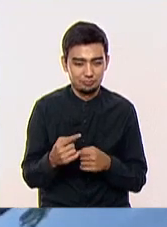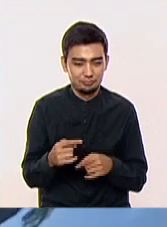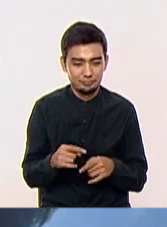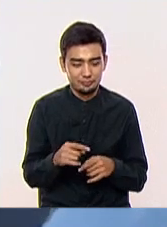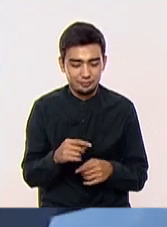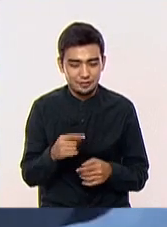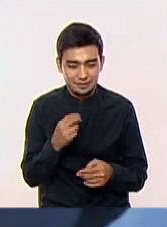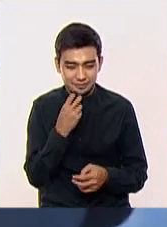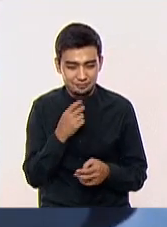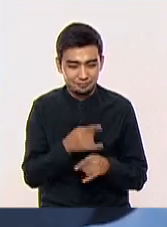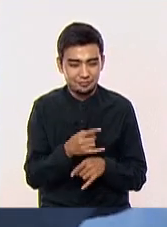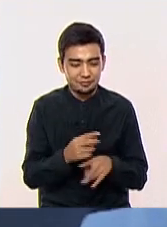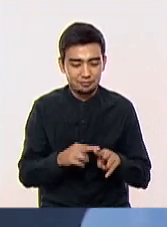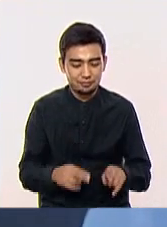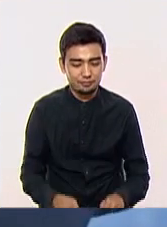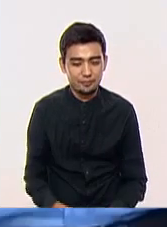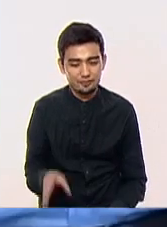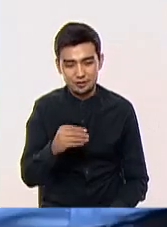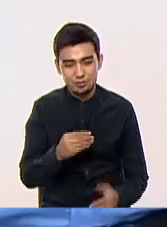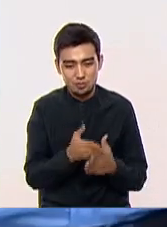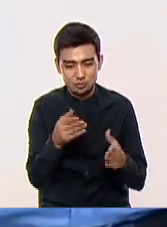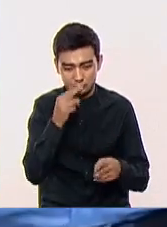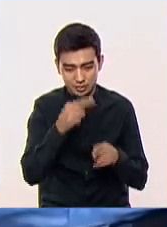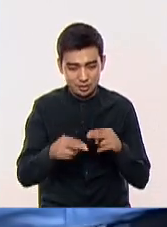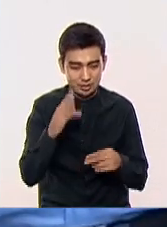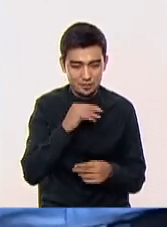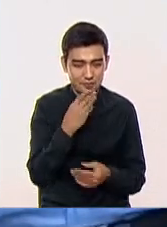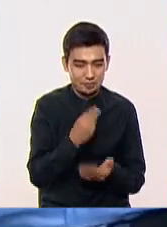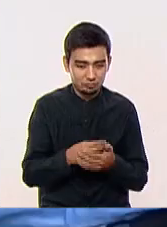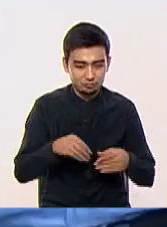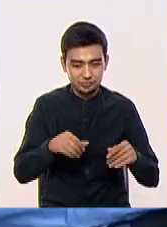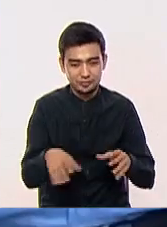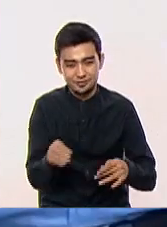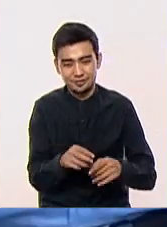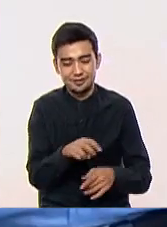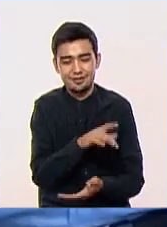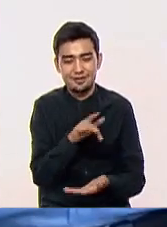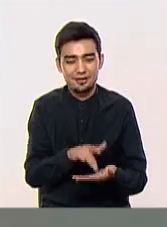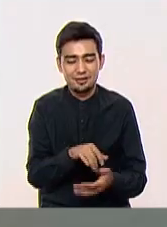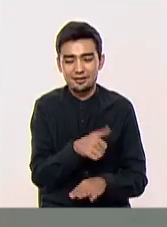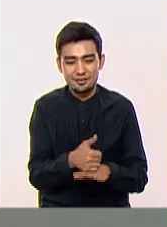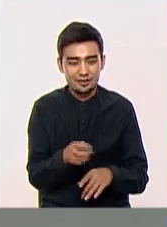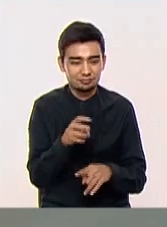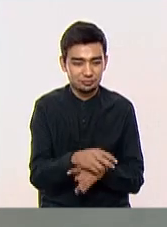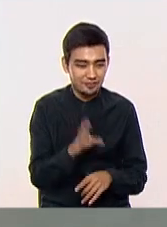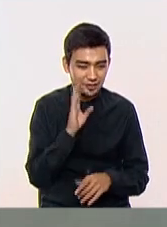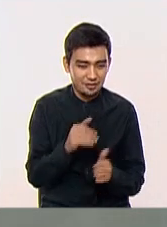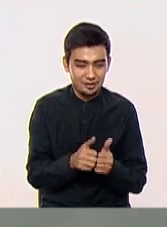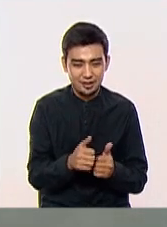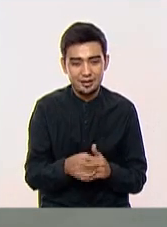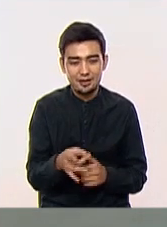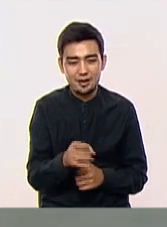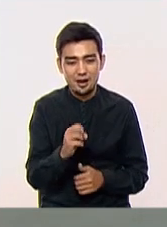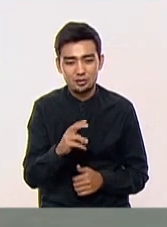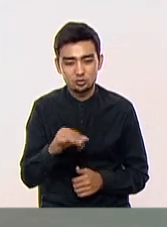сотни фермеров Сайрамского района рискуют потерять свой урожай. Они собрались возле шлюза на главной водной артерии региона – реки Аксу. На